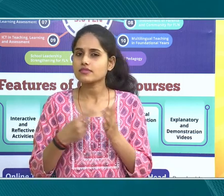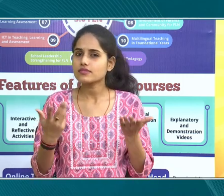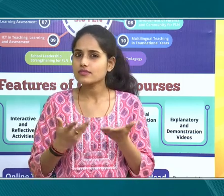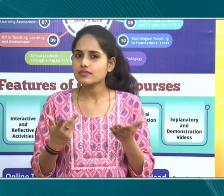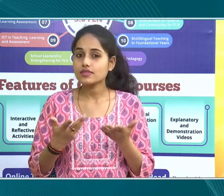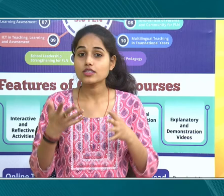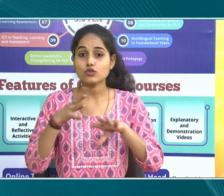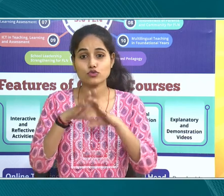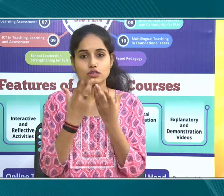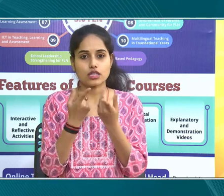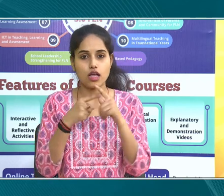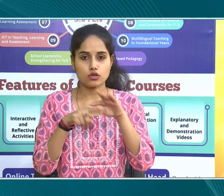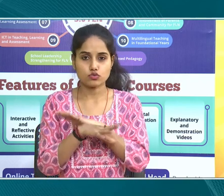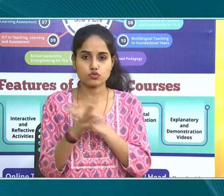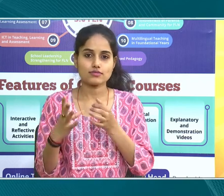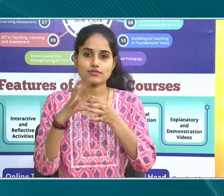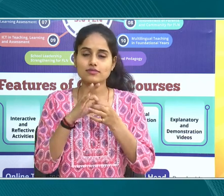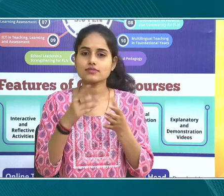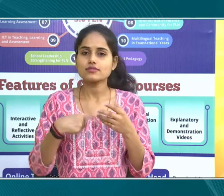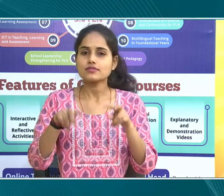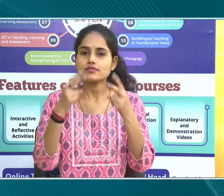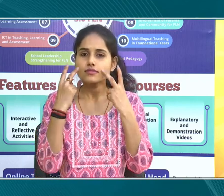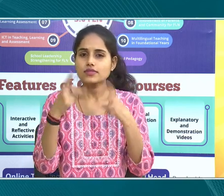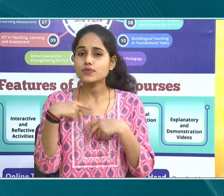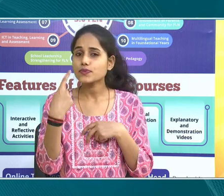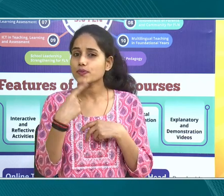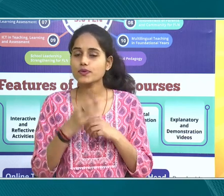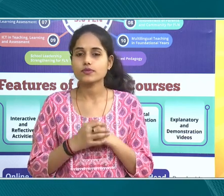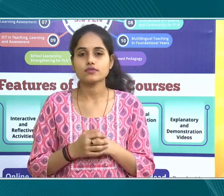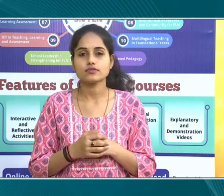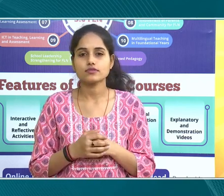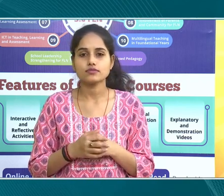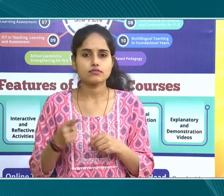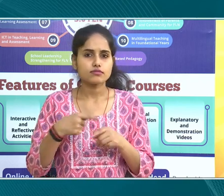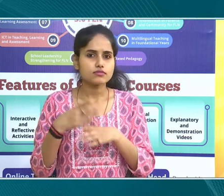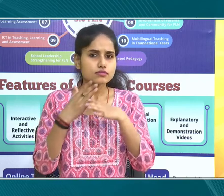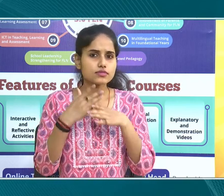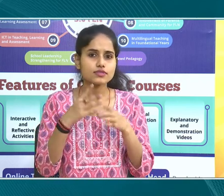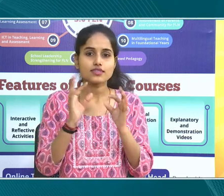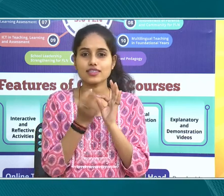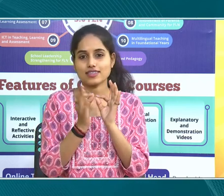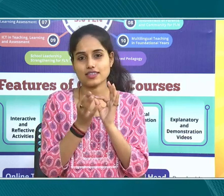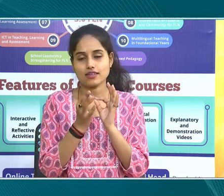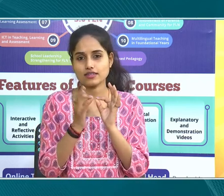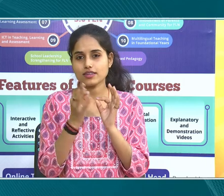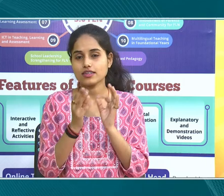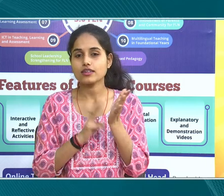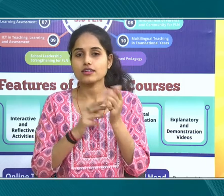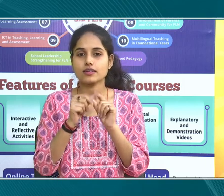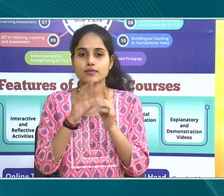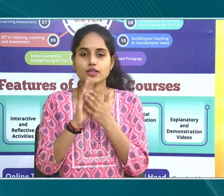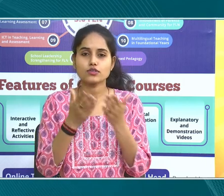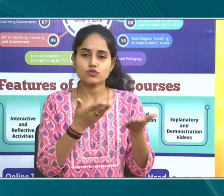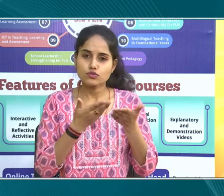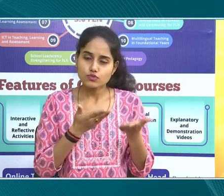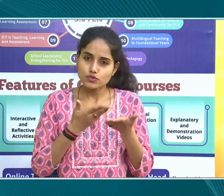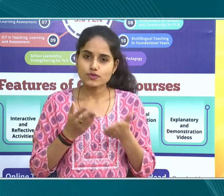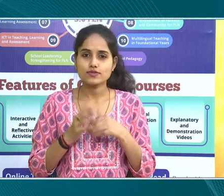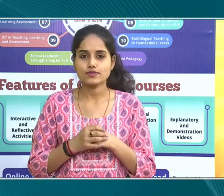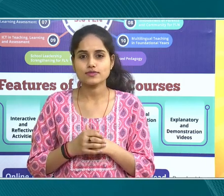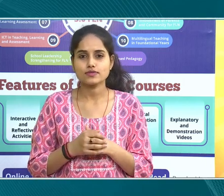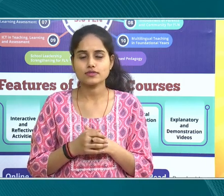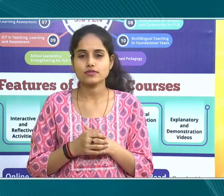इंक्लूज ऑफ क्लास रूम का सेशन है आप स्क्रीन पर मेरे साथ देख रहे हैं स्क्रीन साझा कर रही है मिस मधु मधु नमस्कार आपका बहुत-बहुत स्वागत है